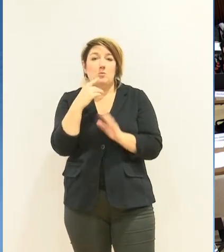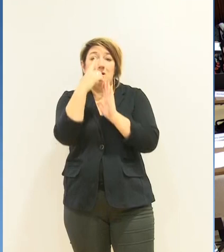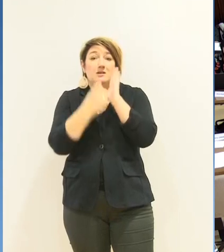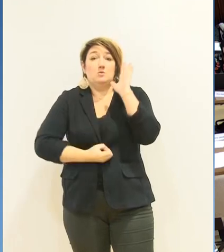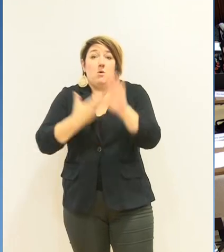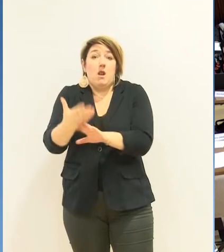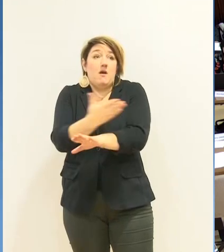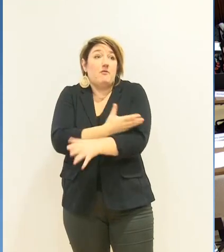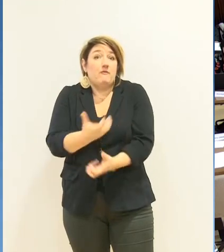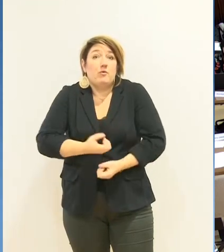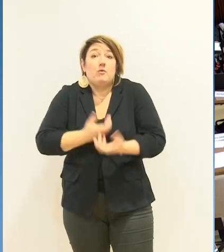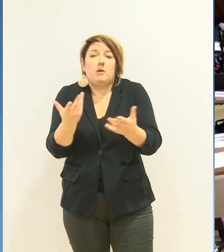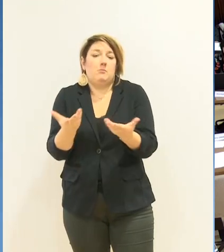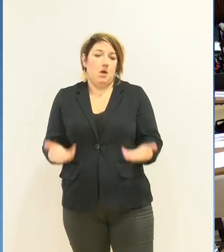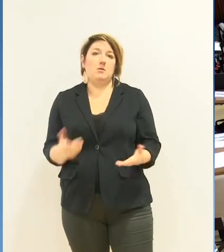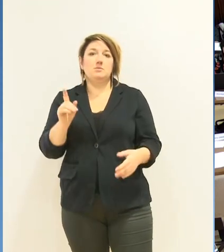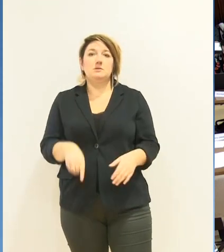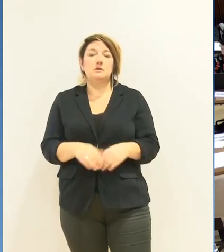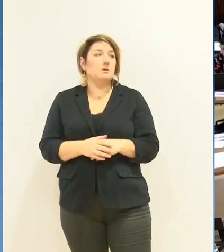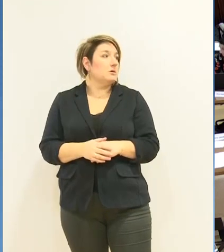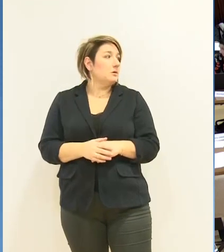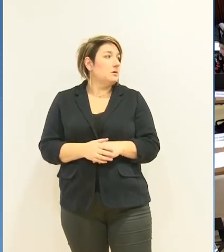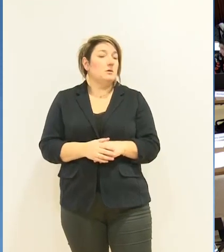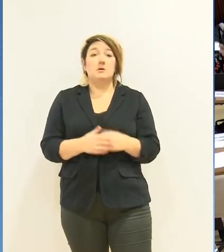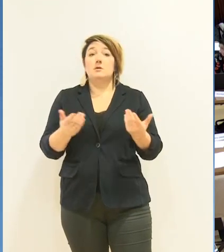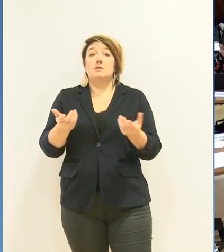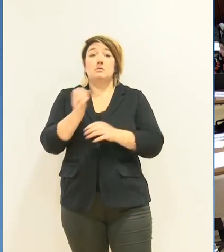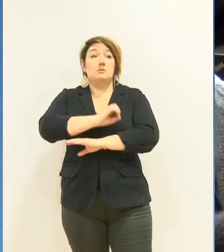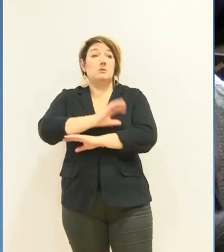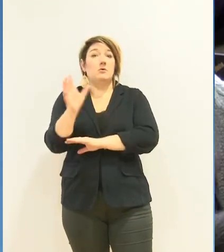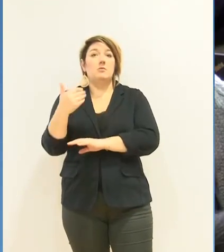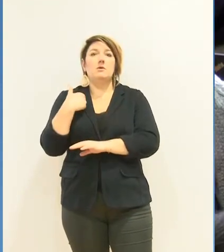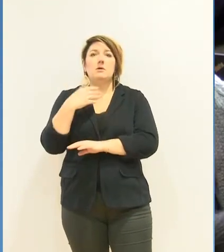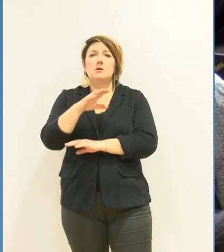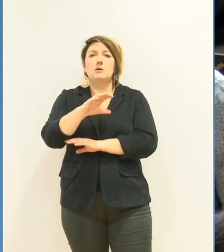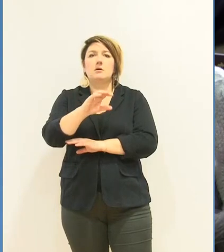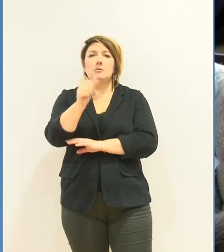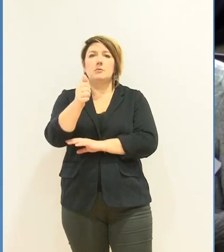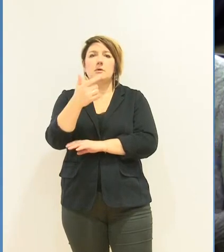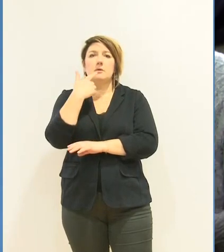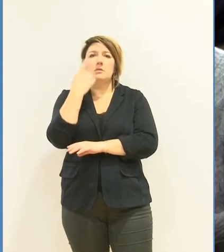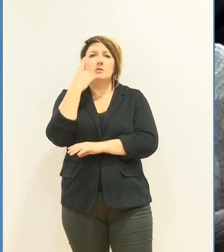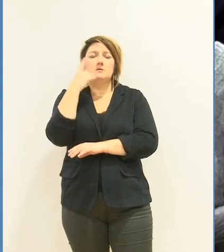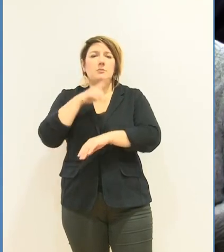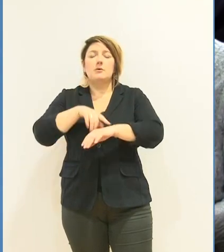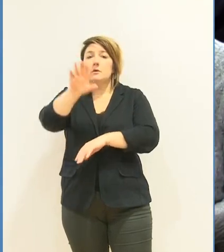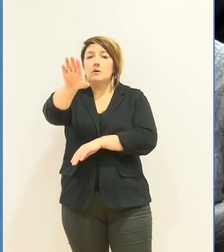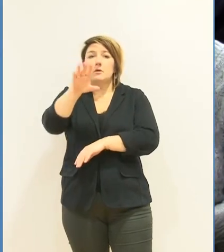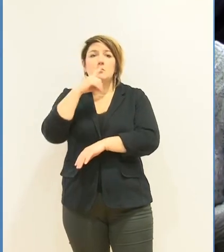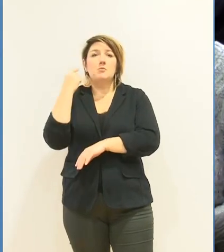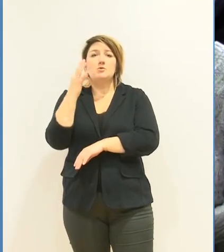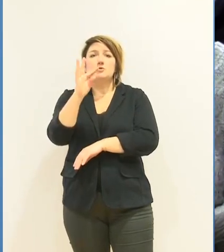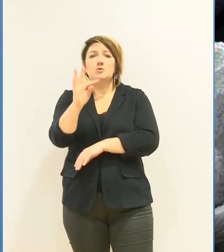mission au cniid en parler maintenant voici le voici le communiqué entre 900 et décembre aux alentours de 17 heures parce que tu cher en